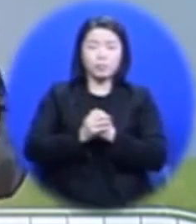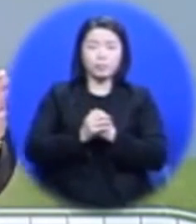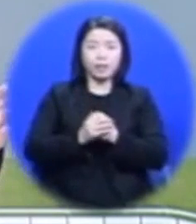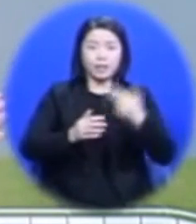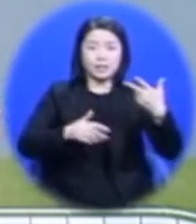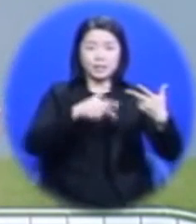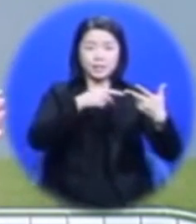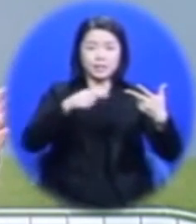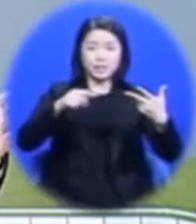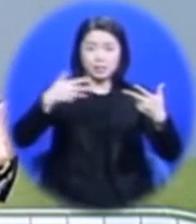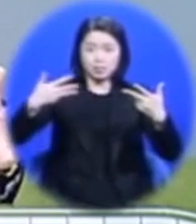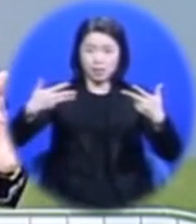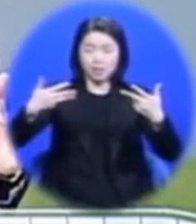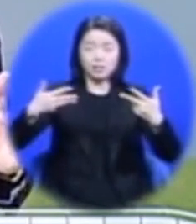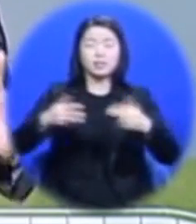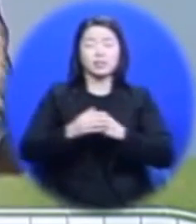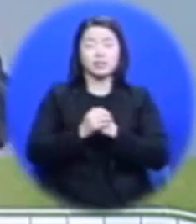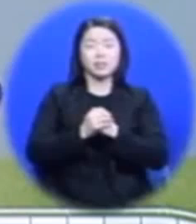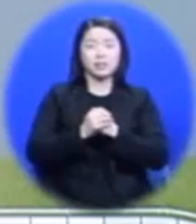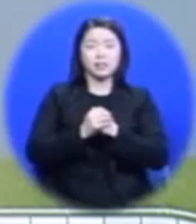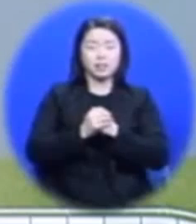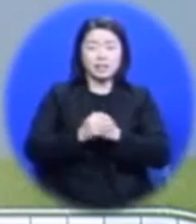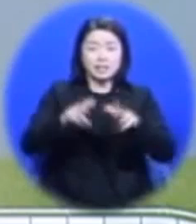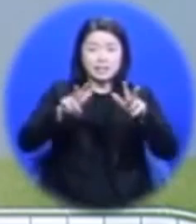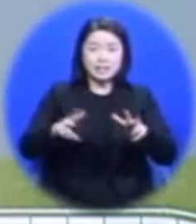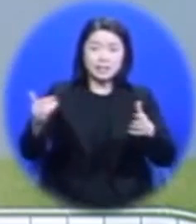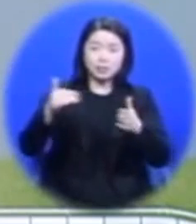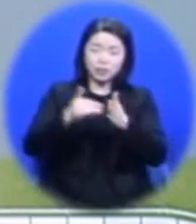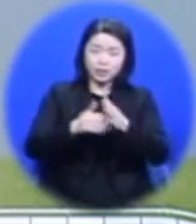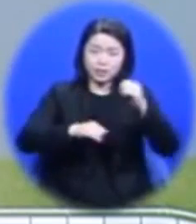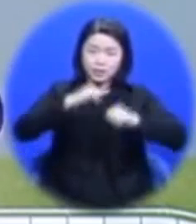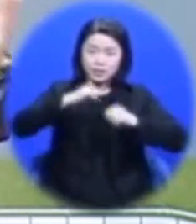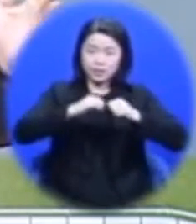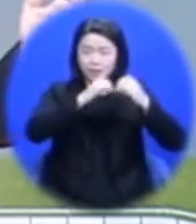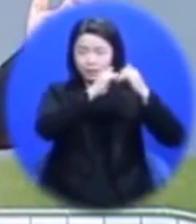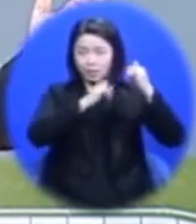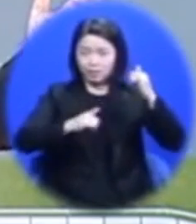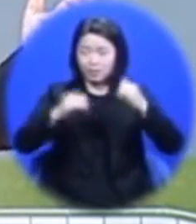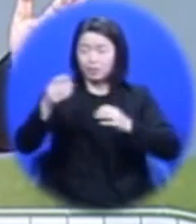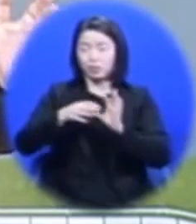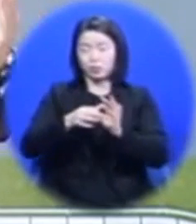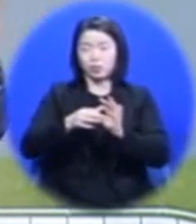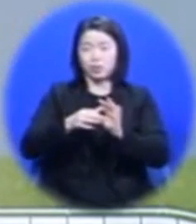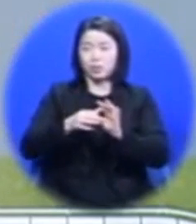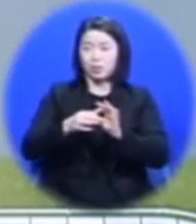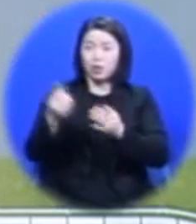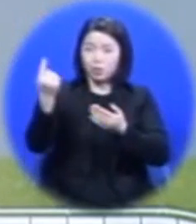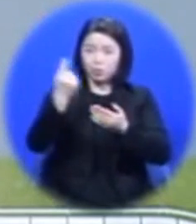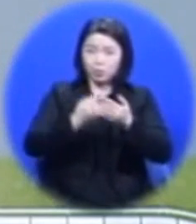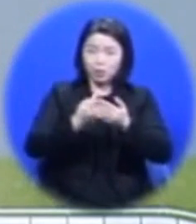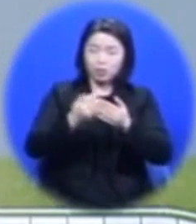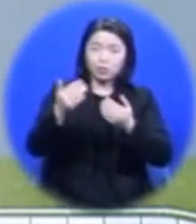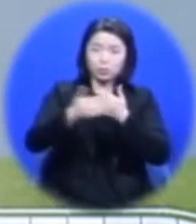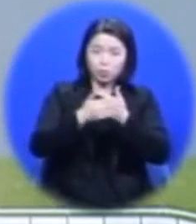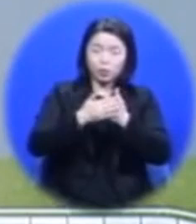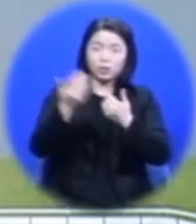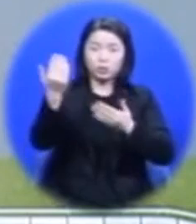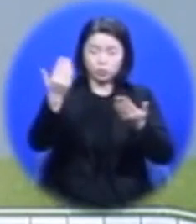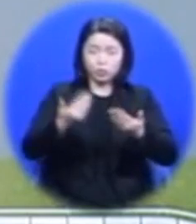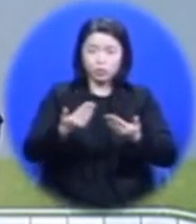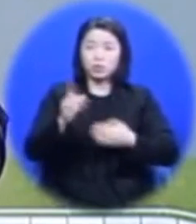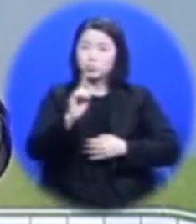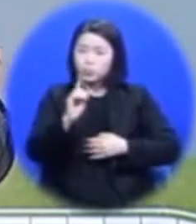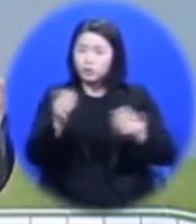7절부터 18절까지는 지금까지 역사를 통해서 하나님이 개입해 오셨던 일들이 어떤 것이 있었는지,